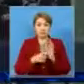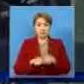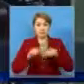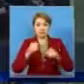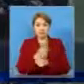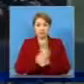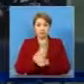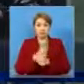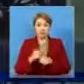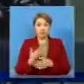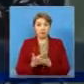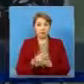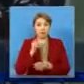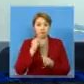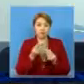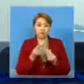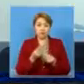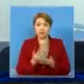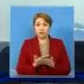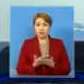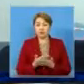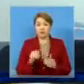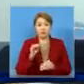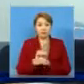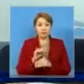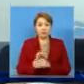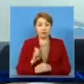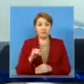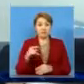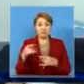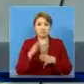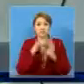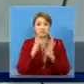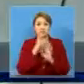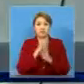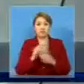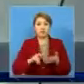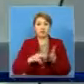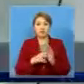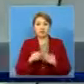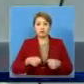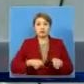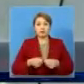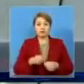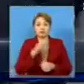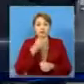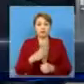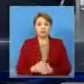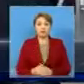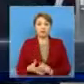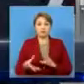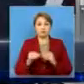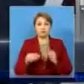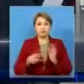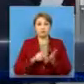кофейня с демократичными и доступными ценами. Установлены дополнительные кондиционеры, и планы у руководства вполне амбициозные. В общем зале